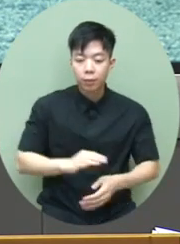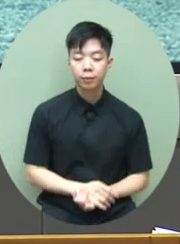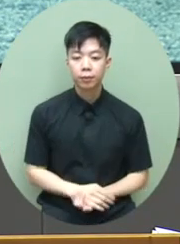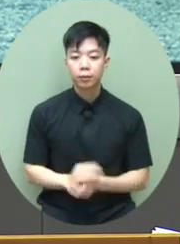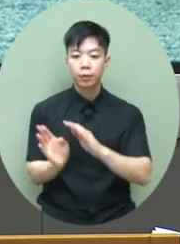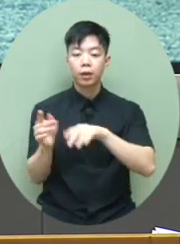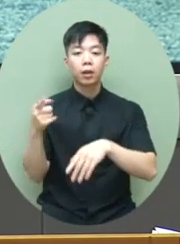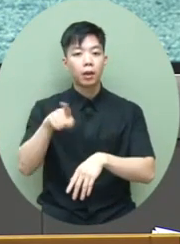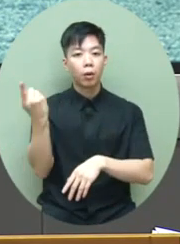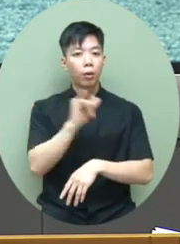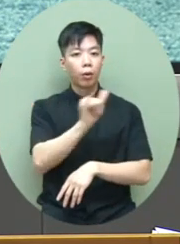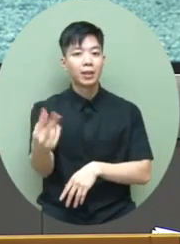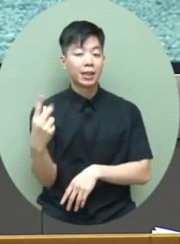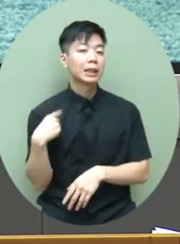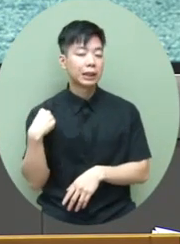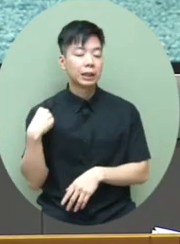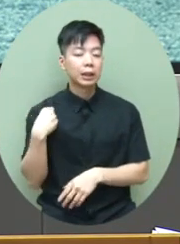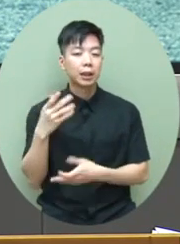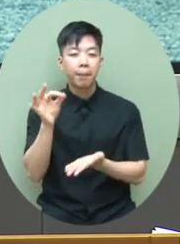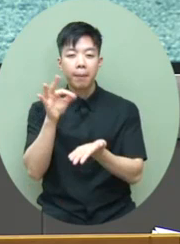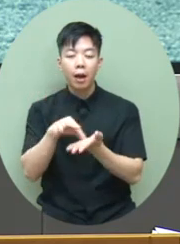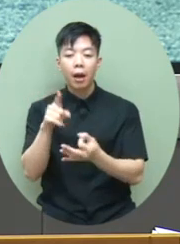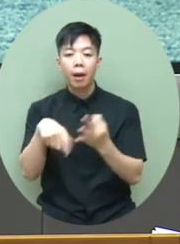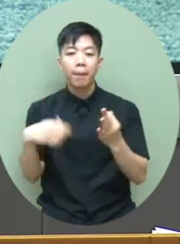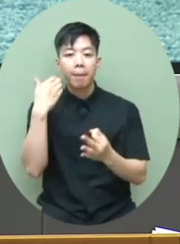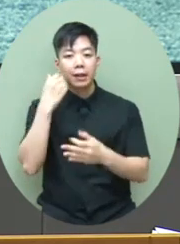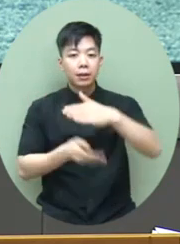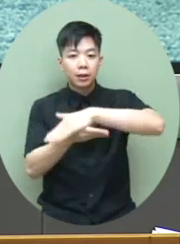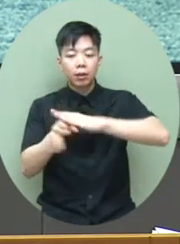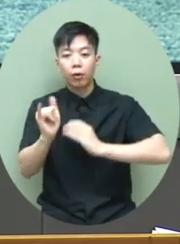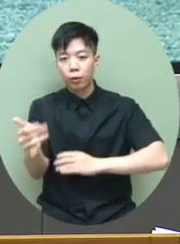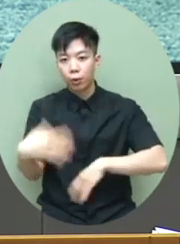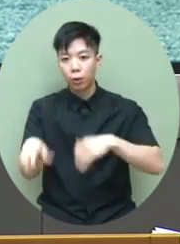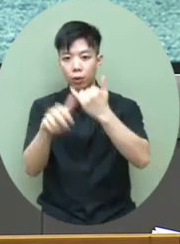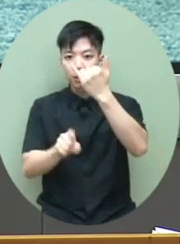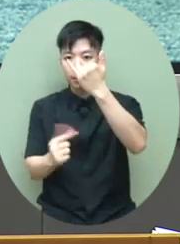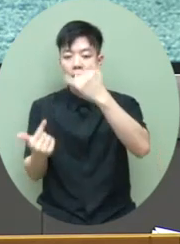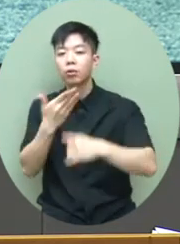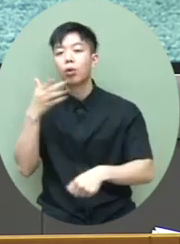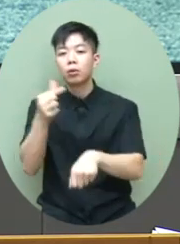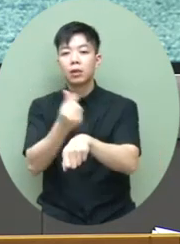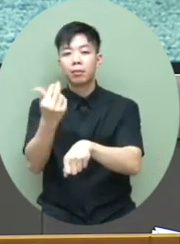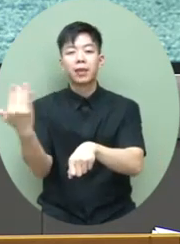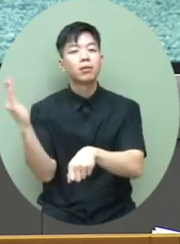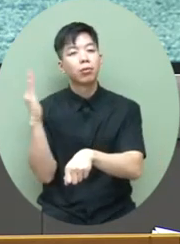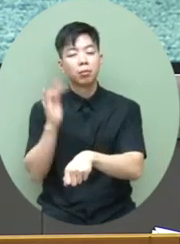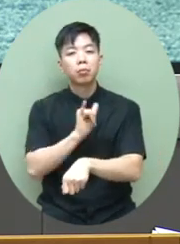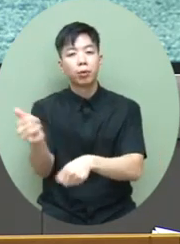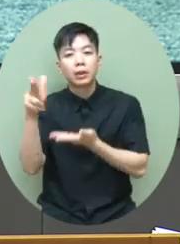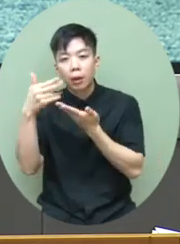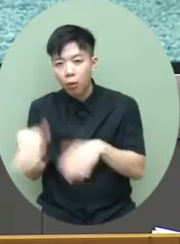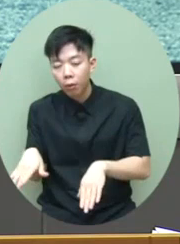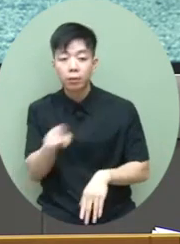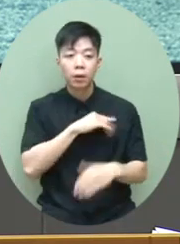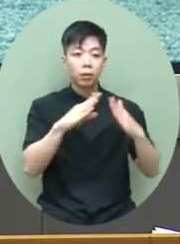室，嚇，咁係6月18日嘅朝頭早10:00咁樣啦。咁佢自己就住喺屯門